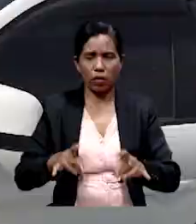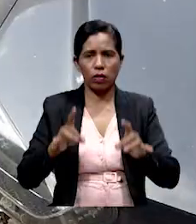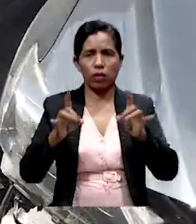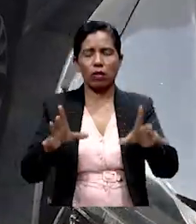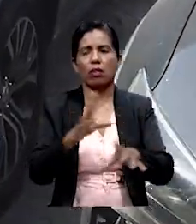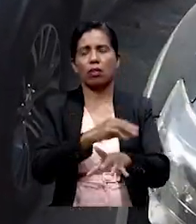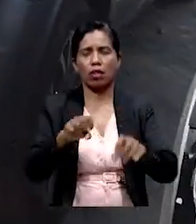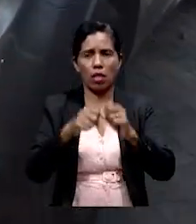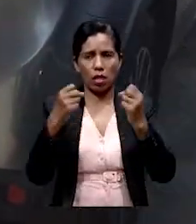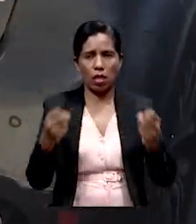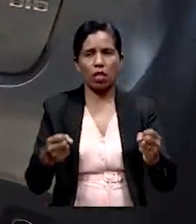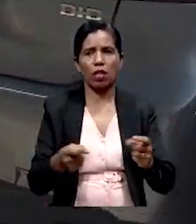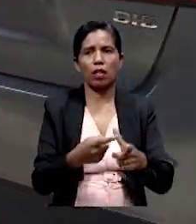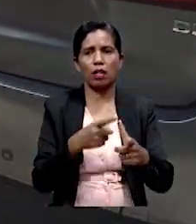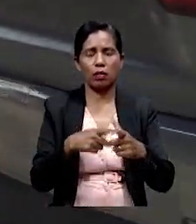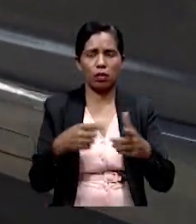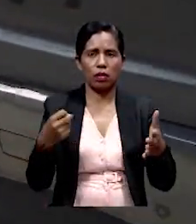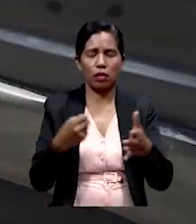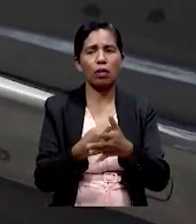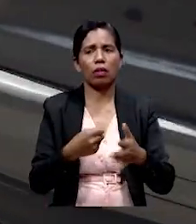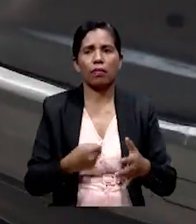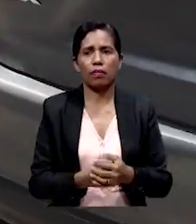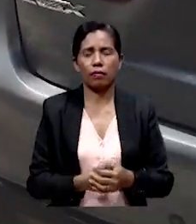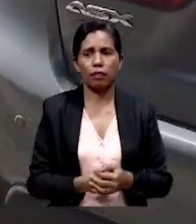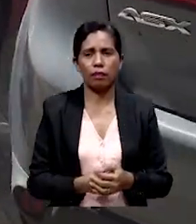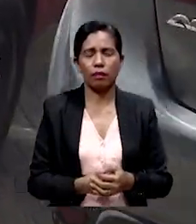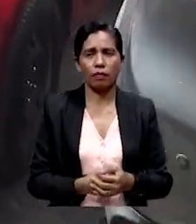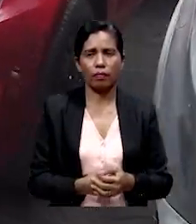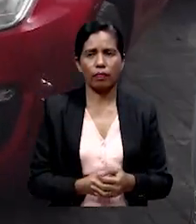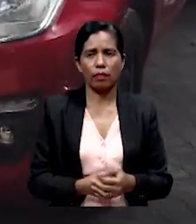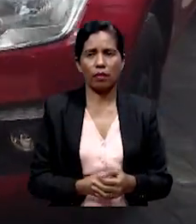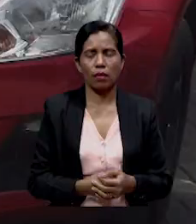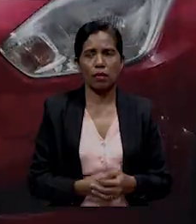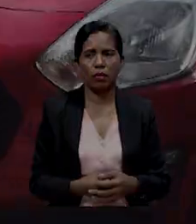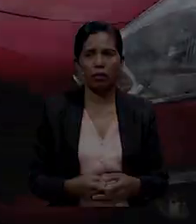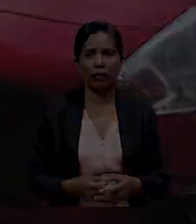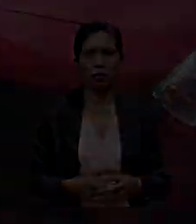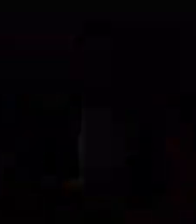hokon di sang at hafuin hetam sokem. Alexandre Assis, José Oliveira, Gemen.